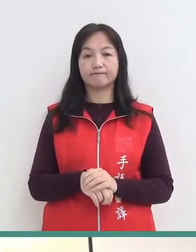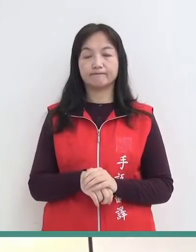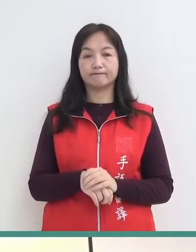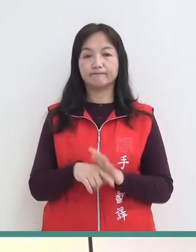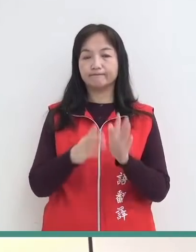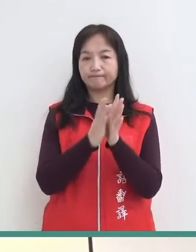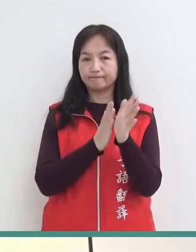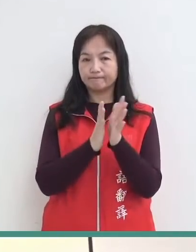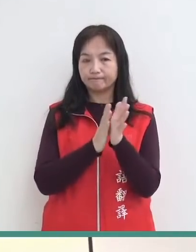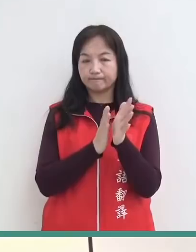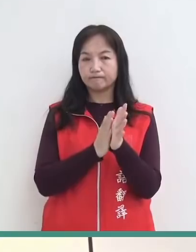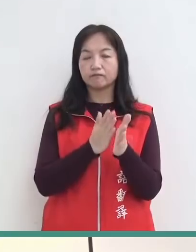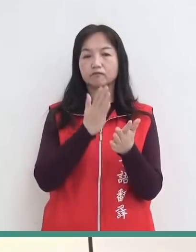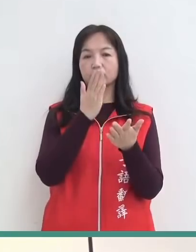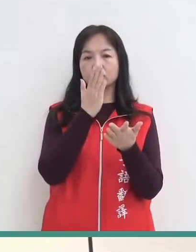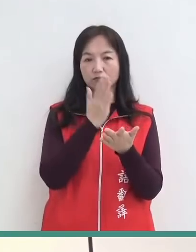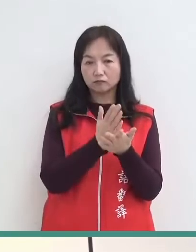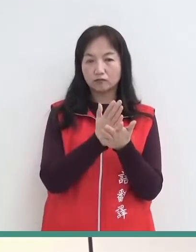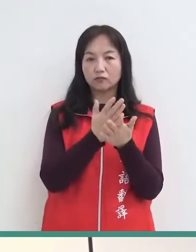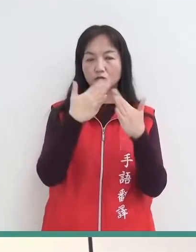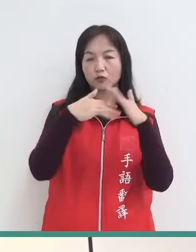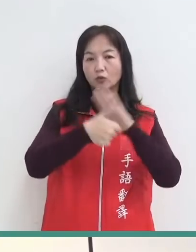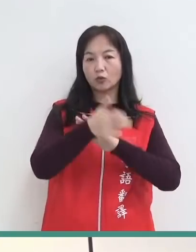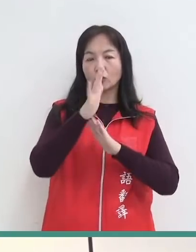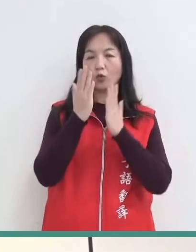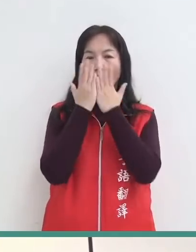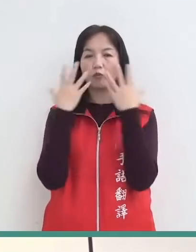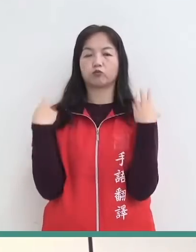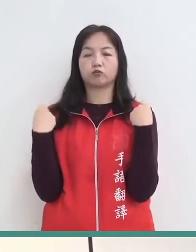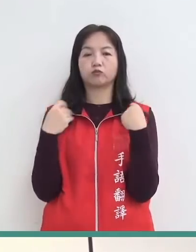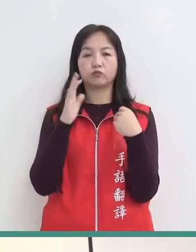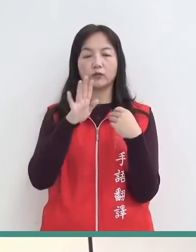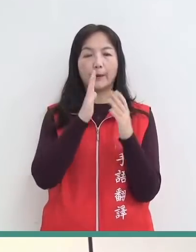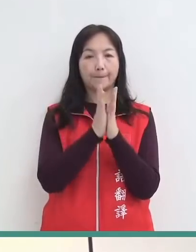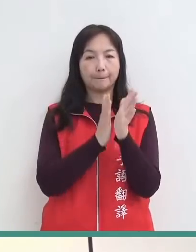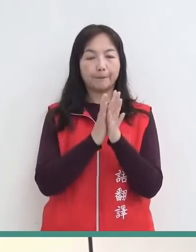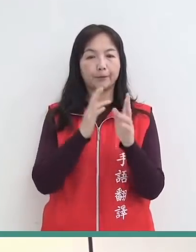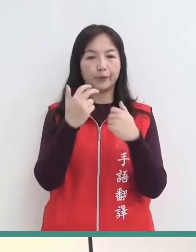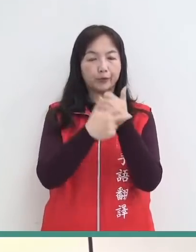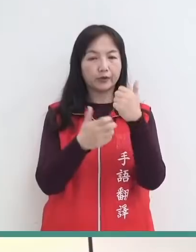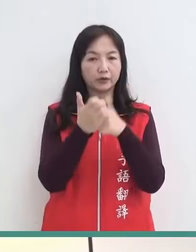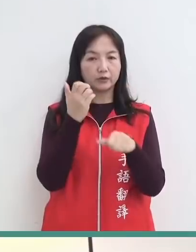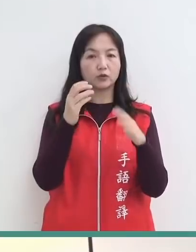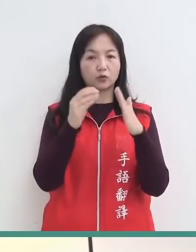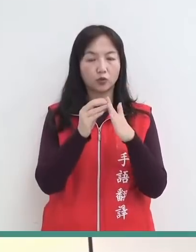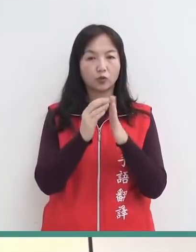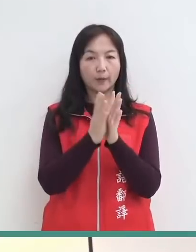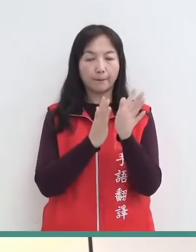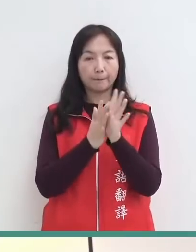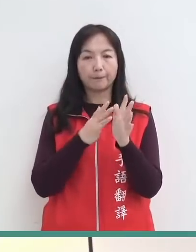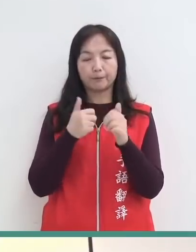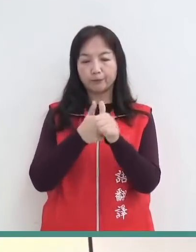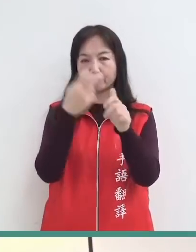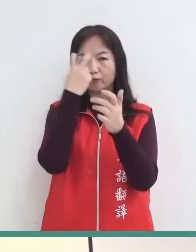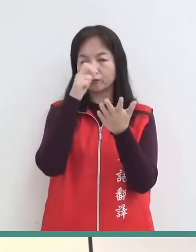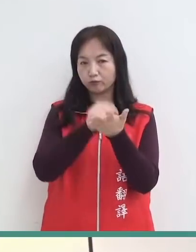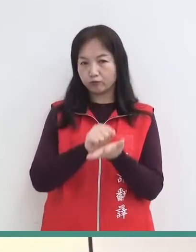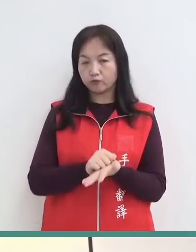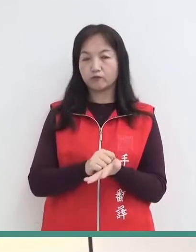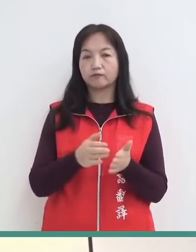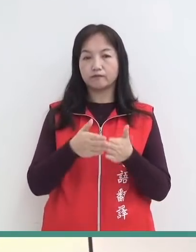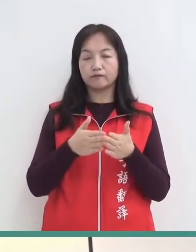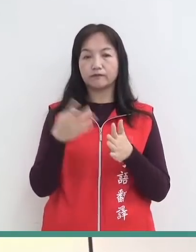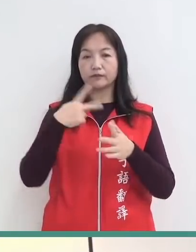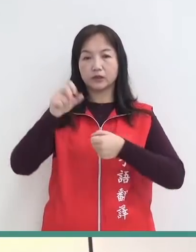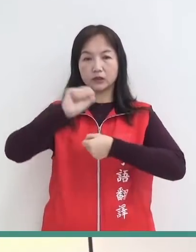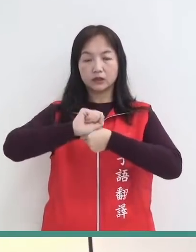这个安排停课不停学，然后也安排请卫生局安排框列裁剪。另外有